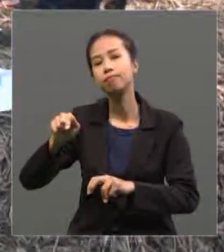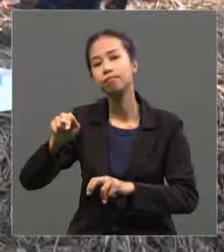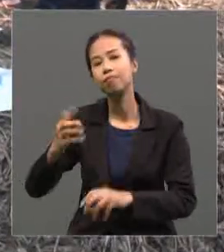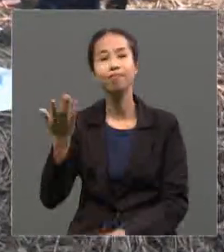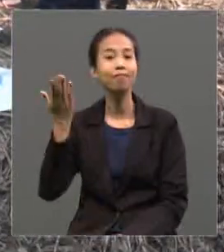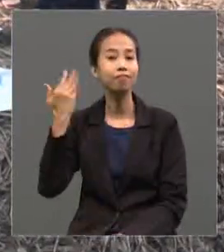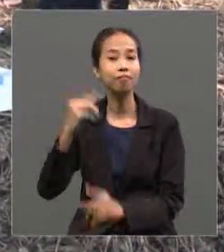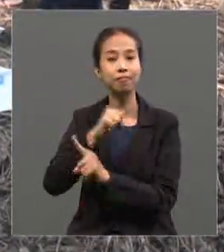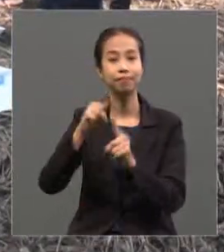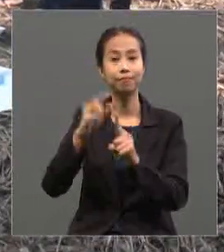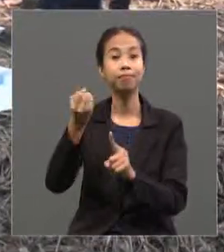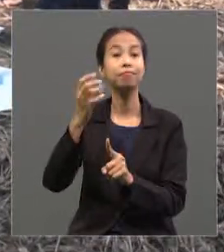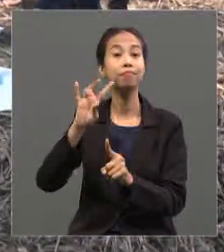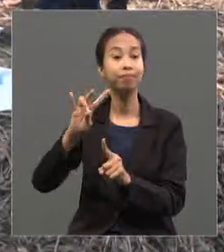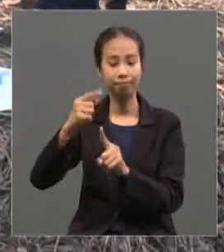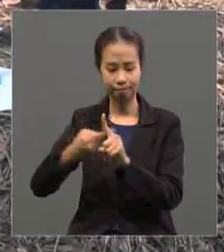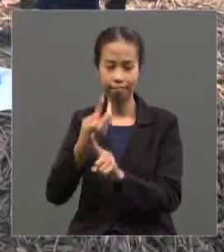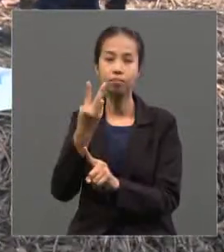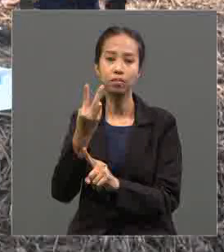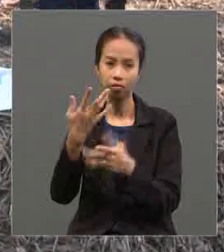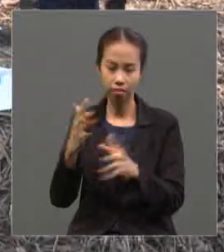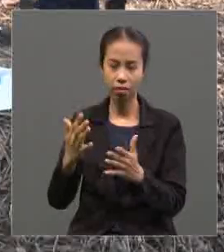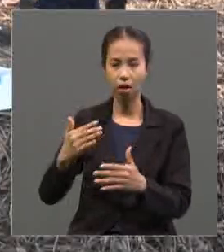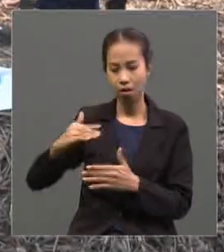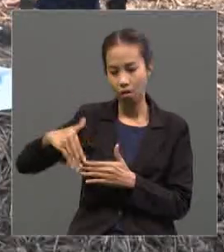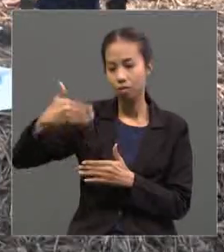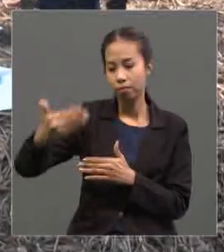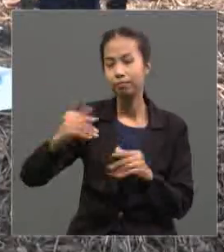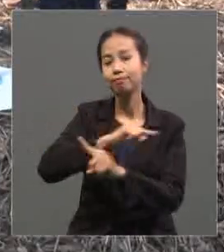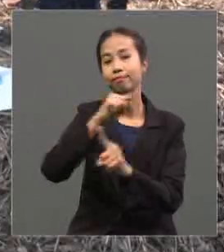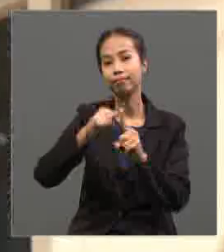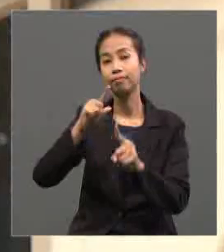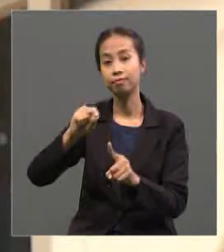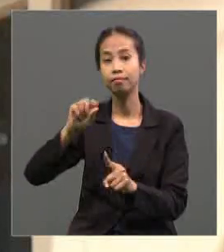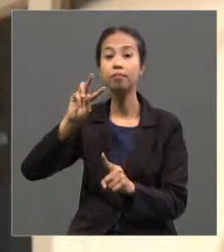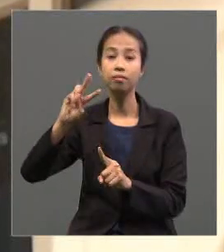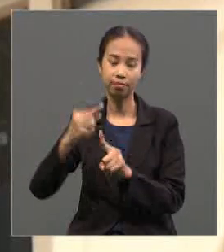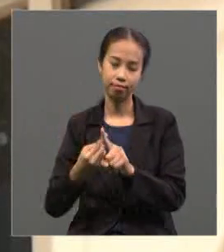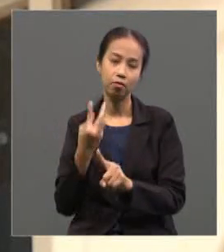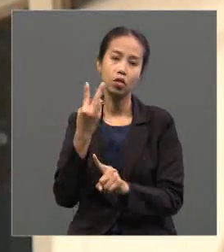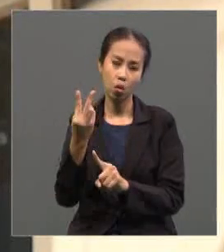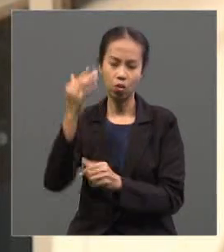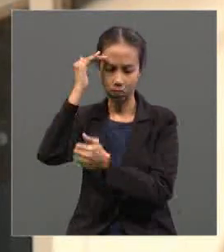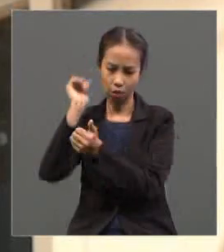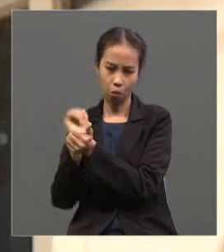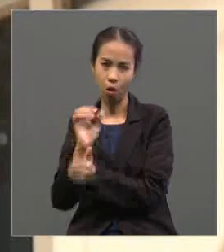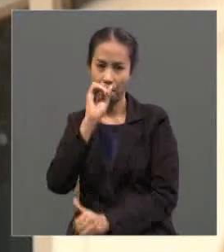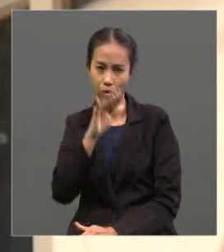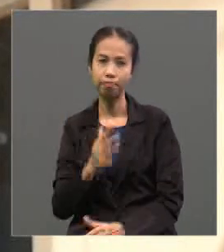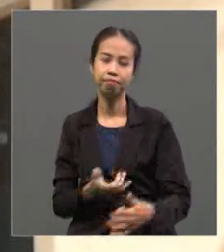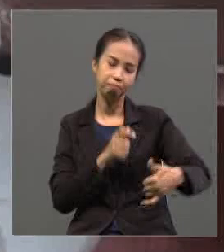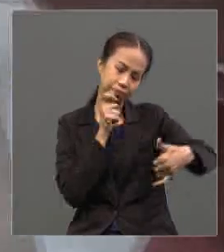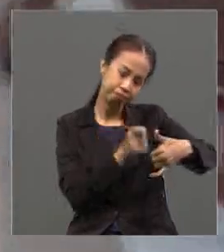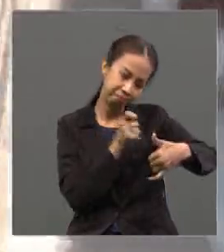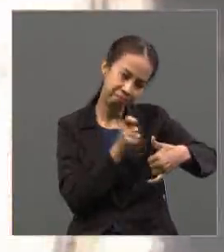เมื่อ17กุมภาพันธ์ที่ผ่านมาต่อมา22กุมภาพันธ์ครับพลตำรวจเอกสุรเชษฐ์ก็บอกนะครับว่าสอบปาก